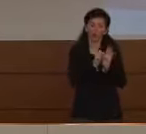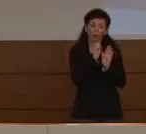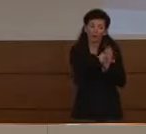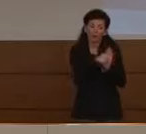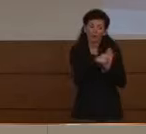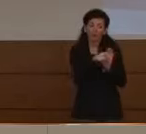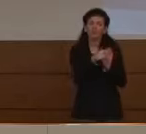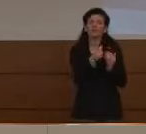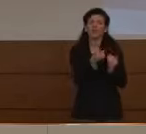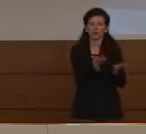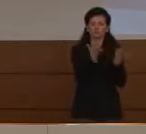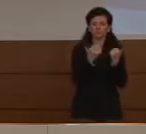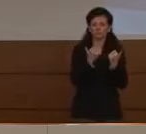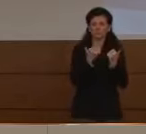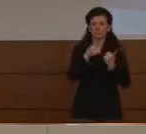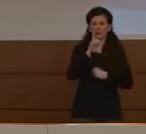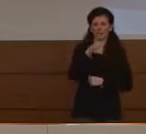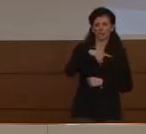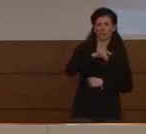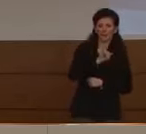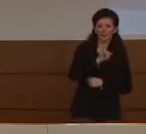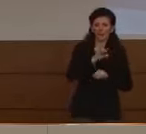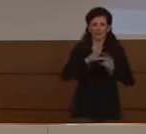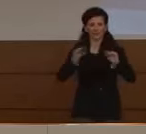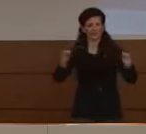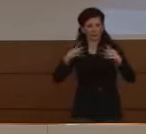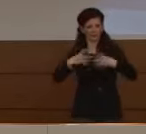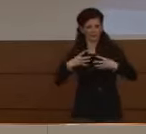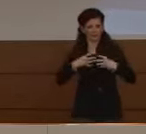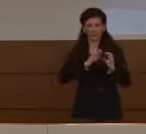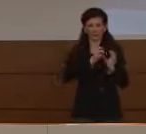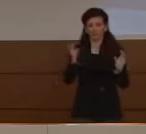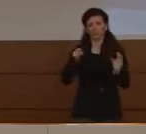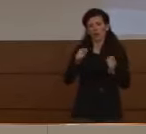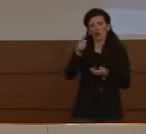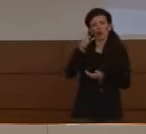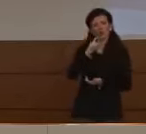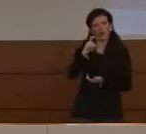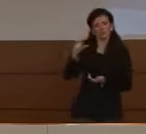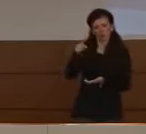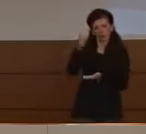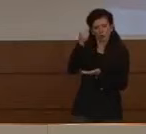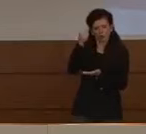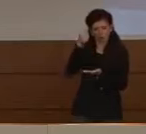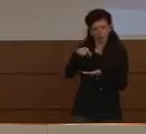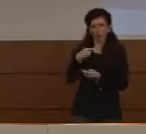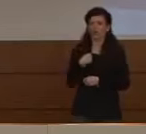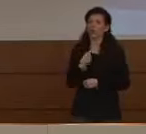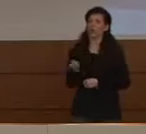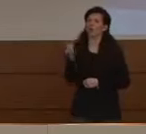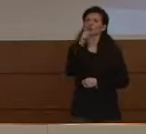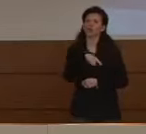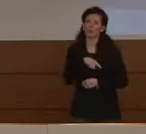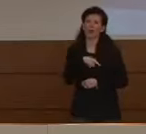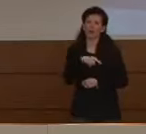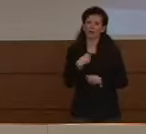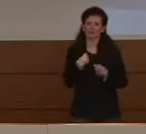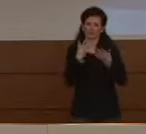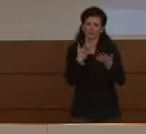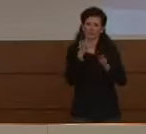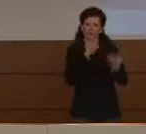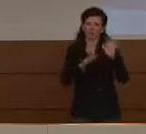dispositivi di protezione individuale su questo conto in queste ore domani vi darò il resoconto